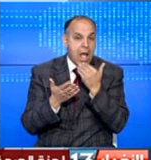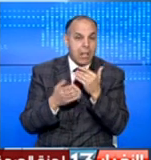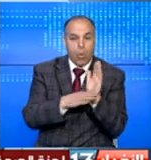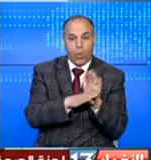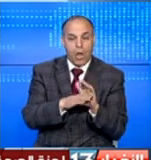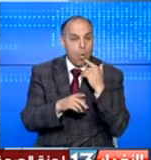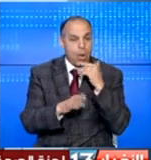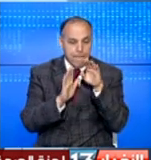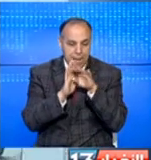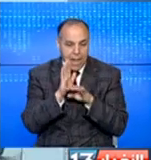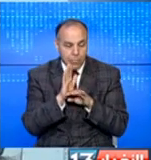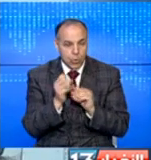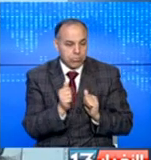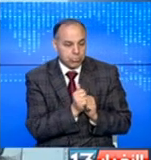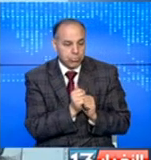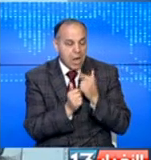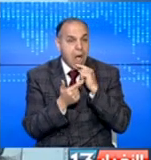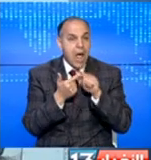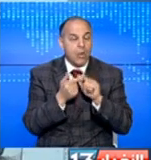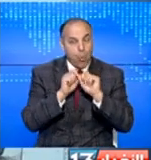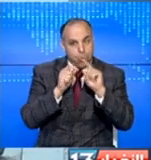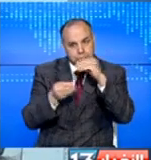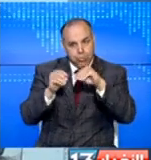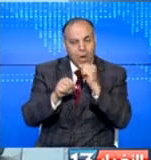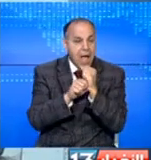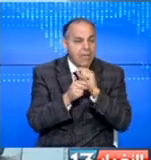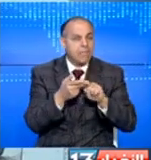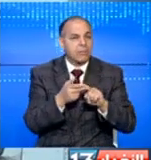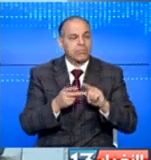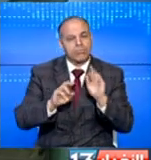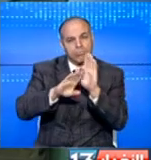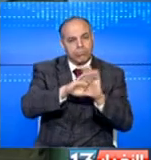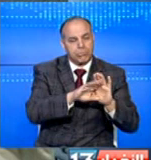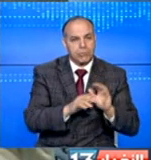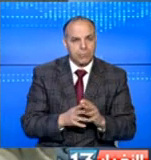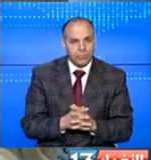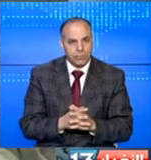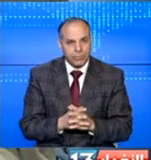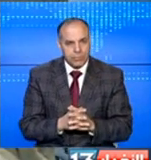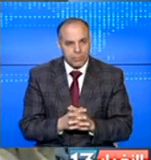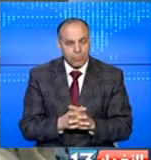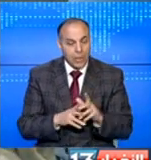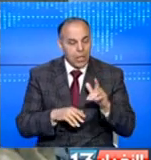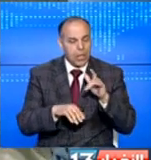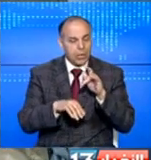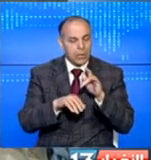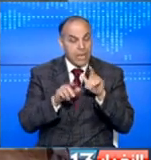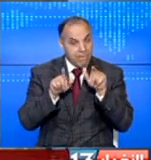الوقاية والبرمجة والإحاطة وتوظيف أقصى إمكانيات الحماية. عندهم عوامل